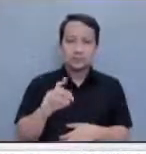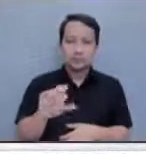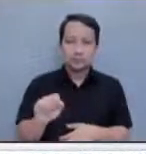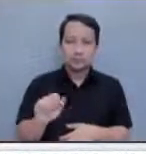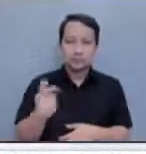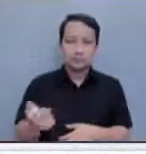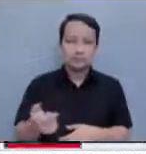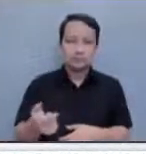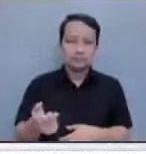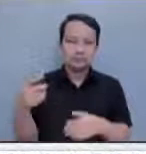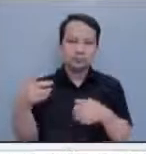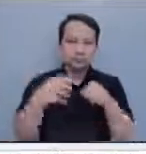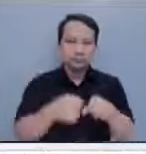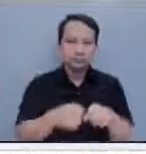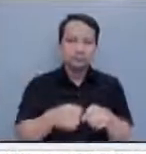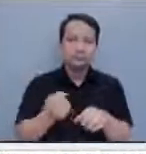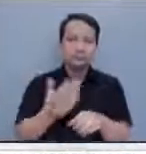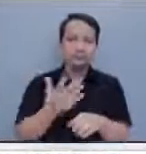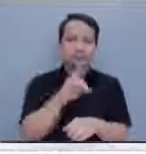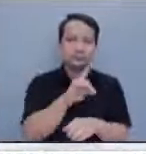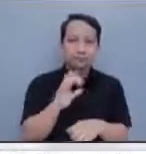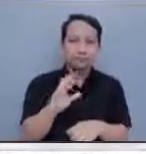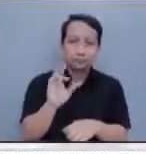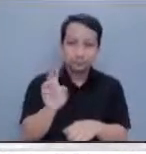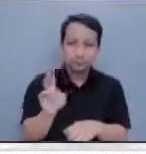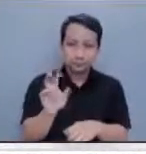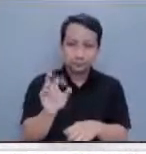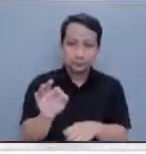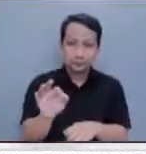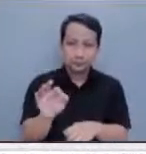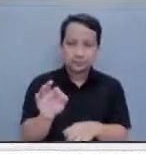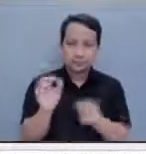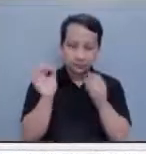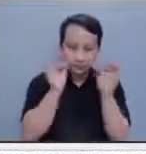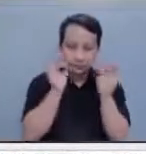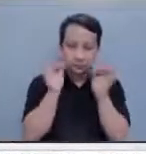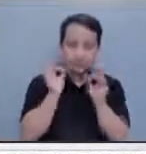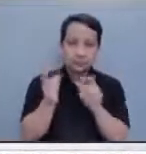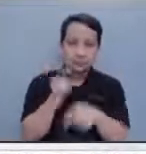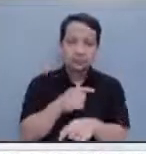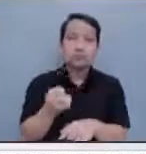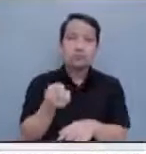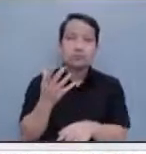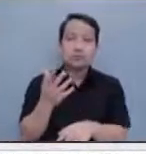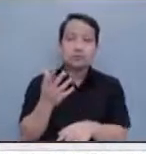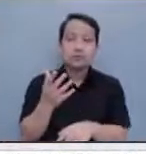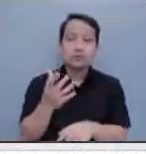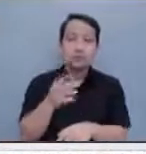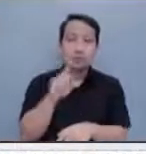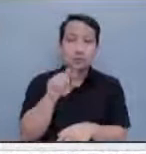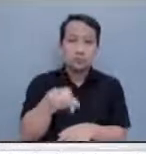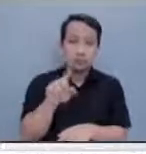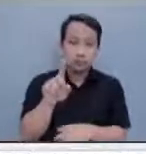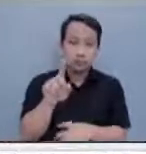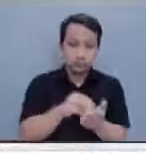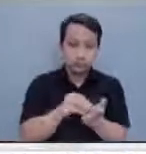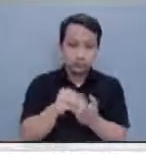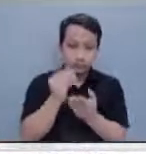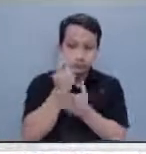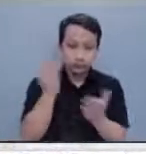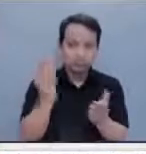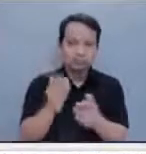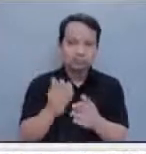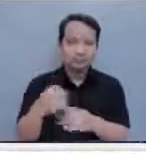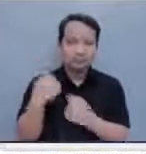Nasabat ng motoridad ang nasa 179 grams na umanay shabu na nagkakahalaga ng mahigit 1.1 million pesos sa